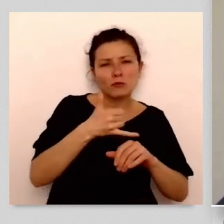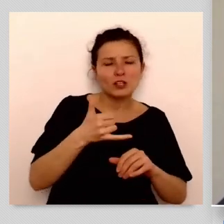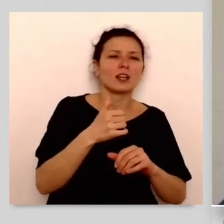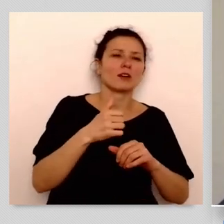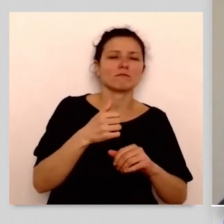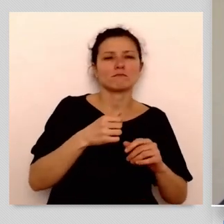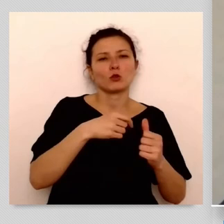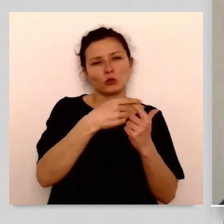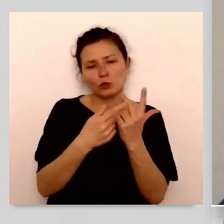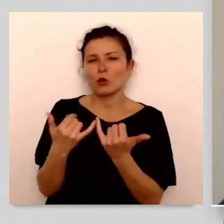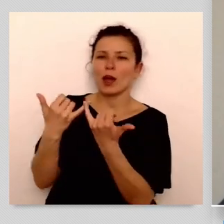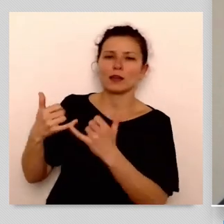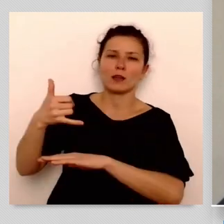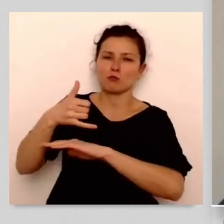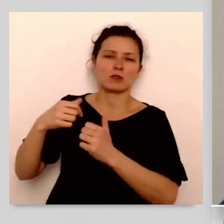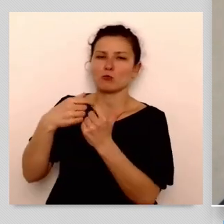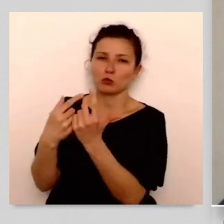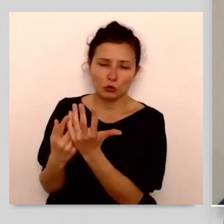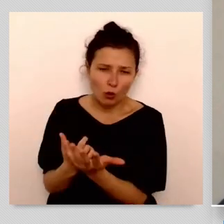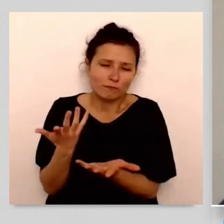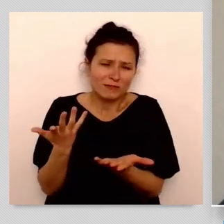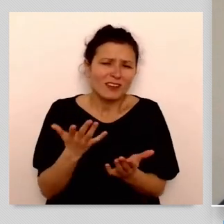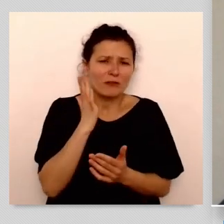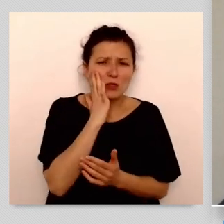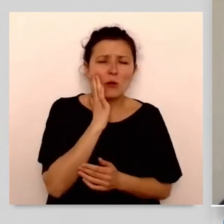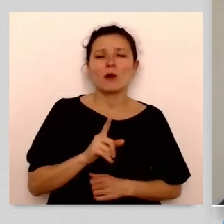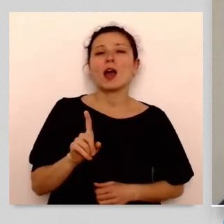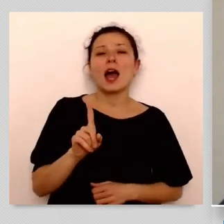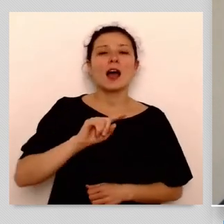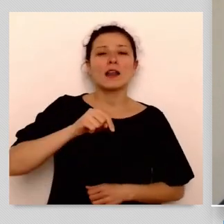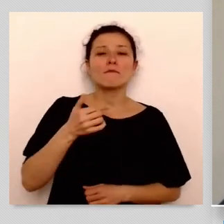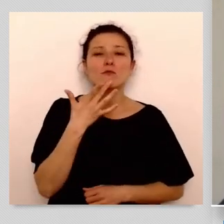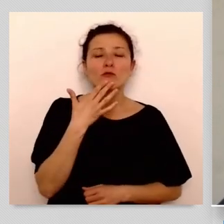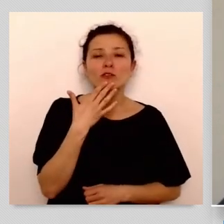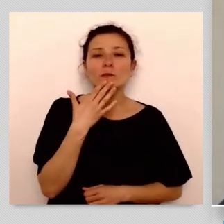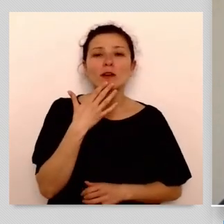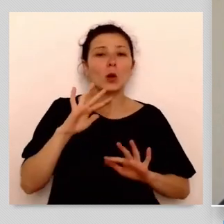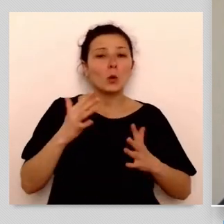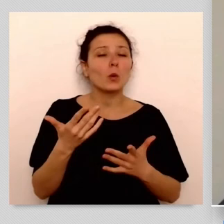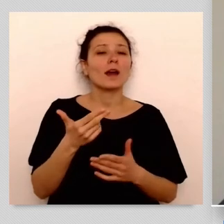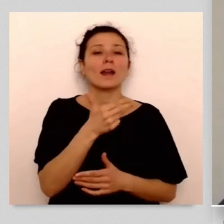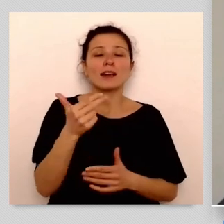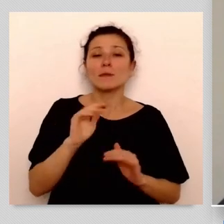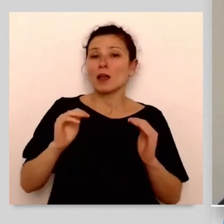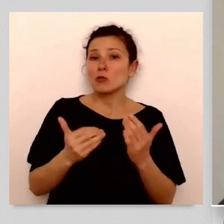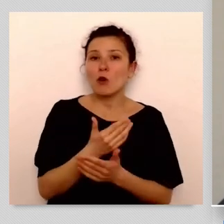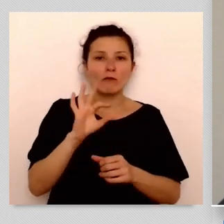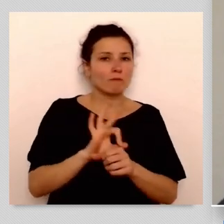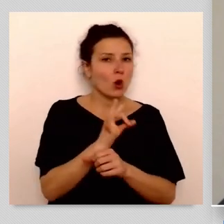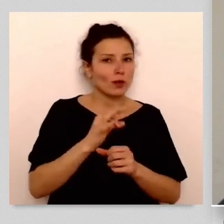No, mówimy o w gruncie rzeczy nowym projekcie